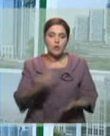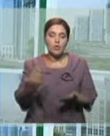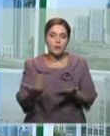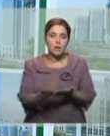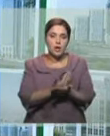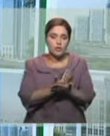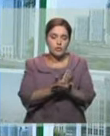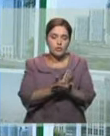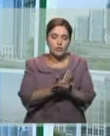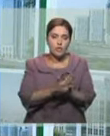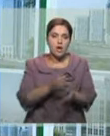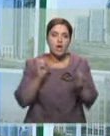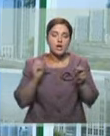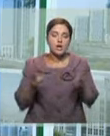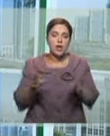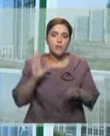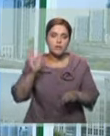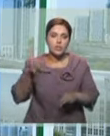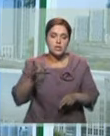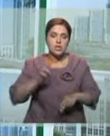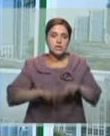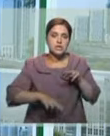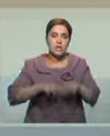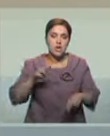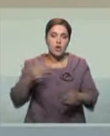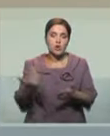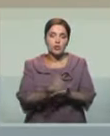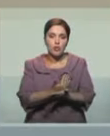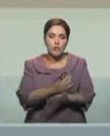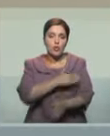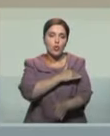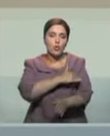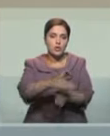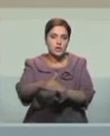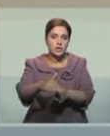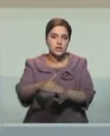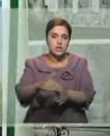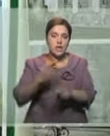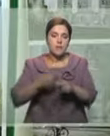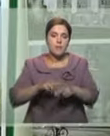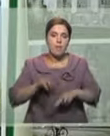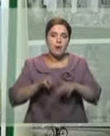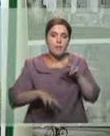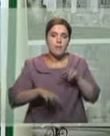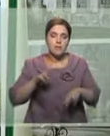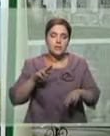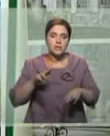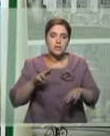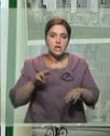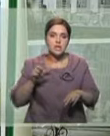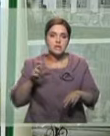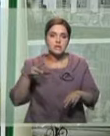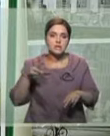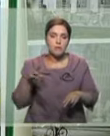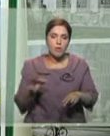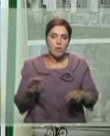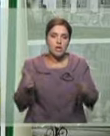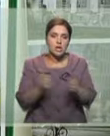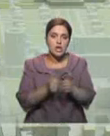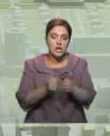по-новому, как будут застраиваться новые улицы, которые построены вокруг Экспо,